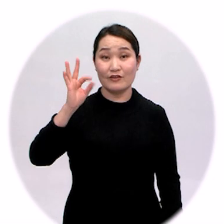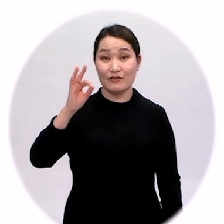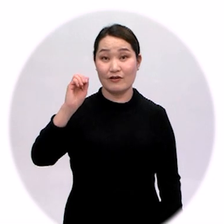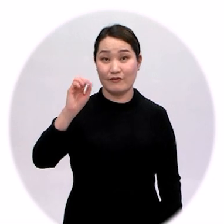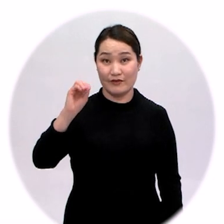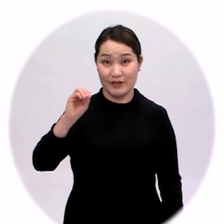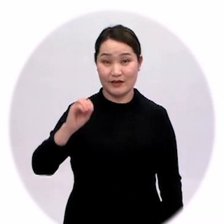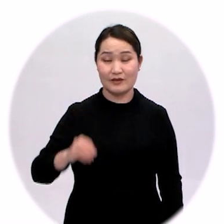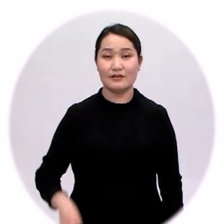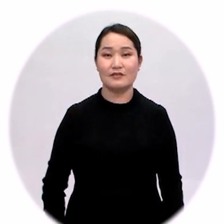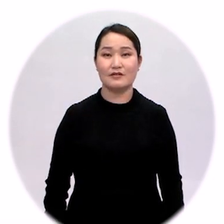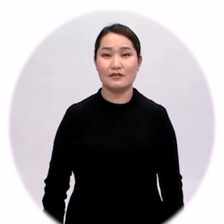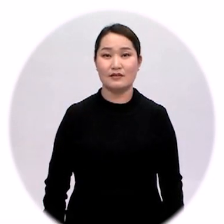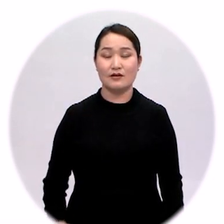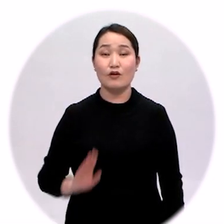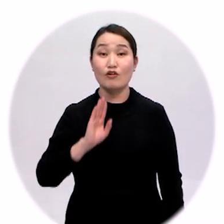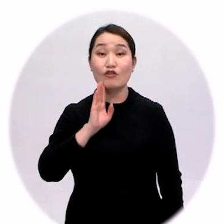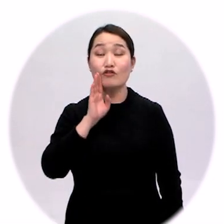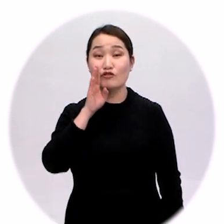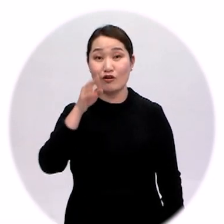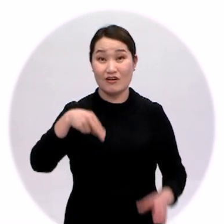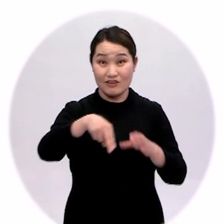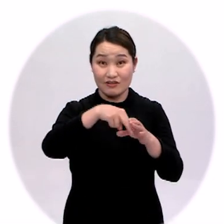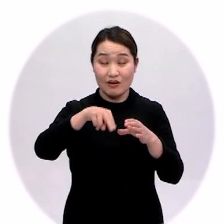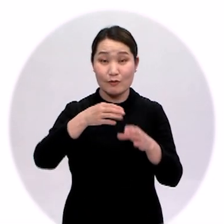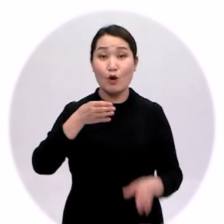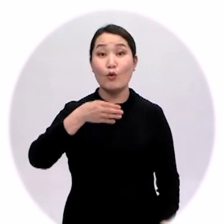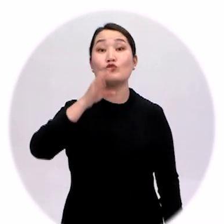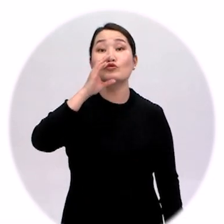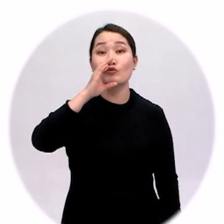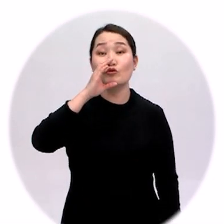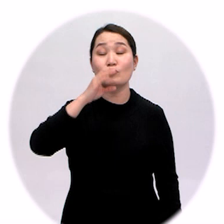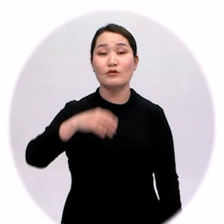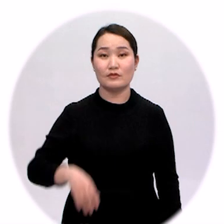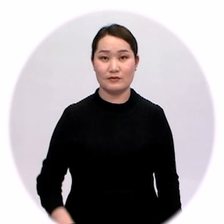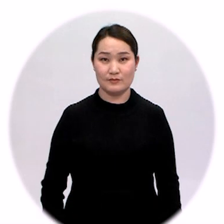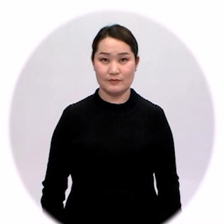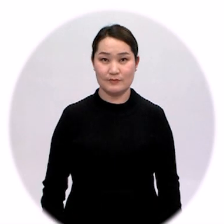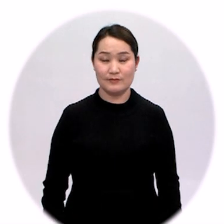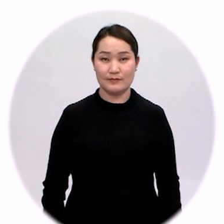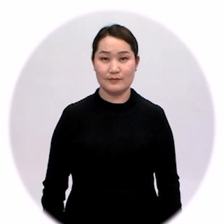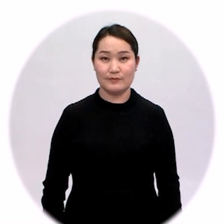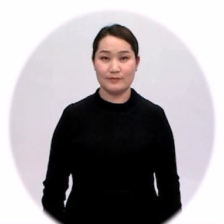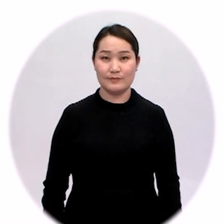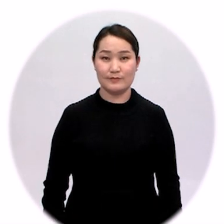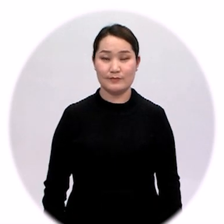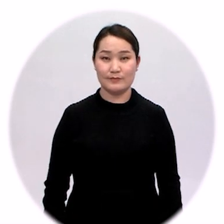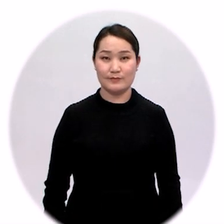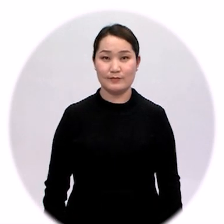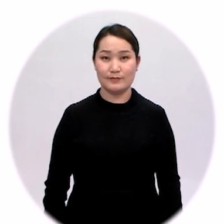Кофе. Өглөө кофе уусна уу гэсэн асуух өгүүлбэр